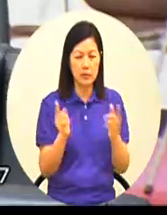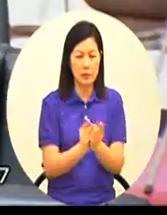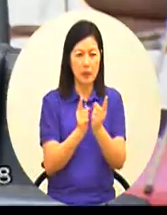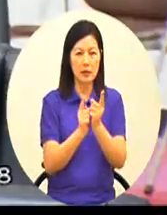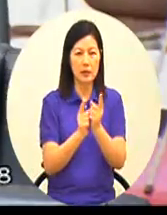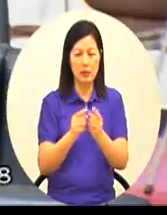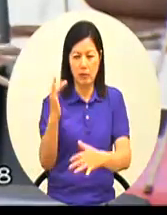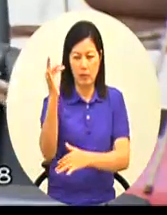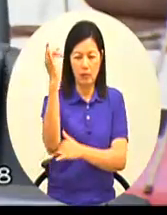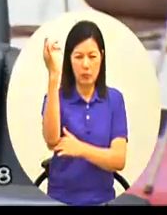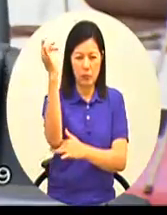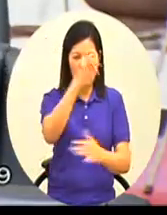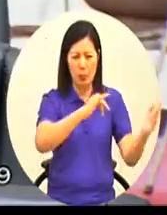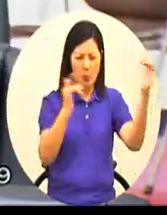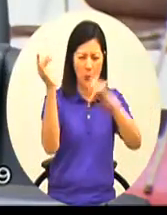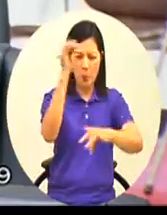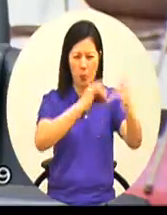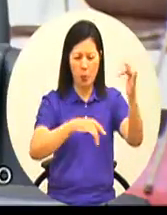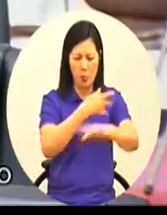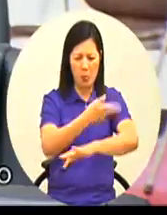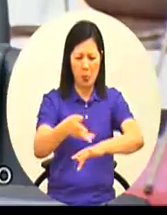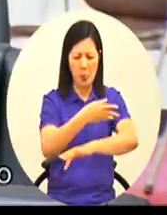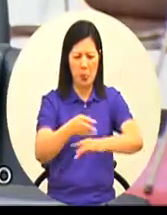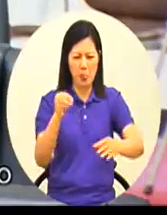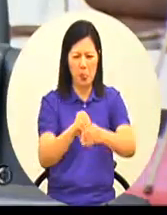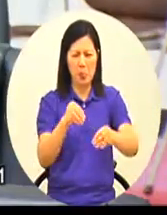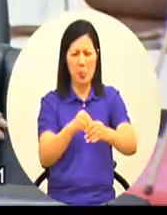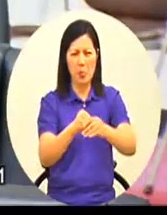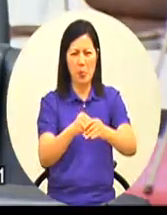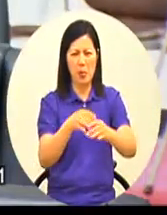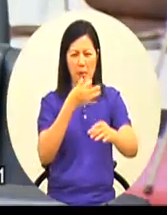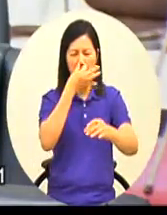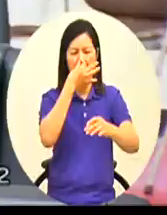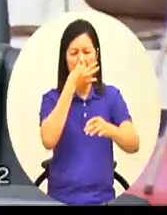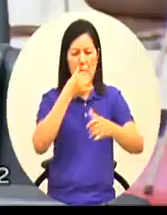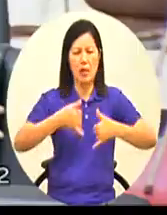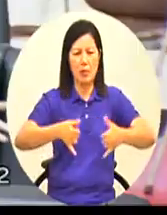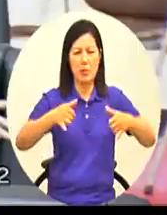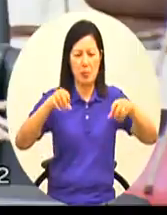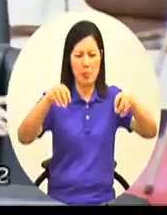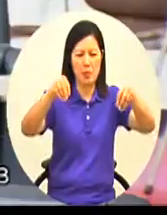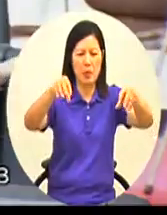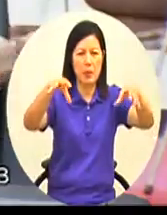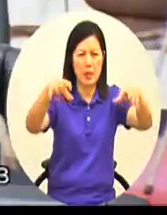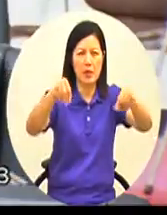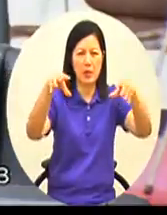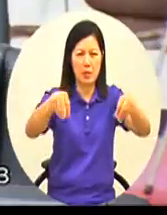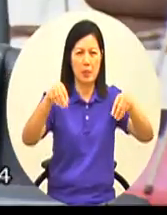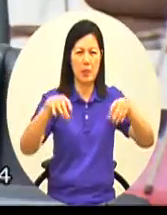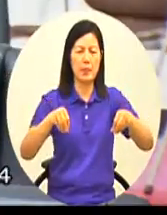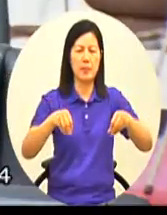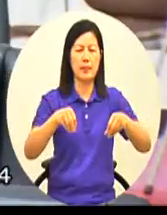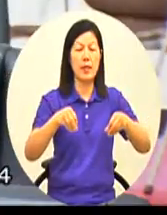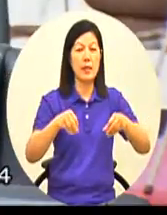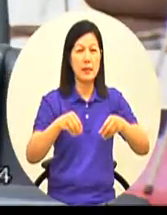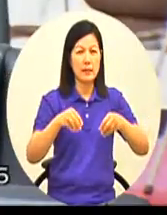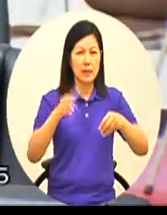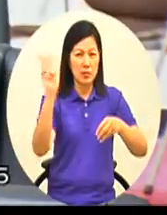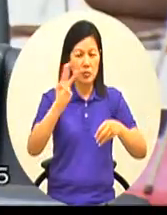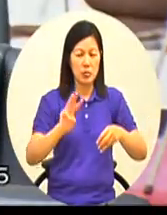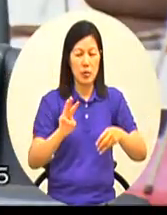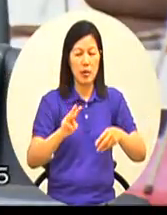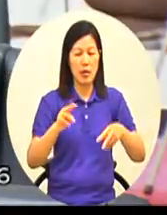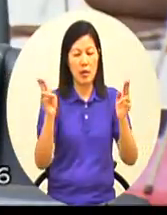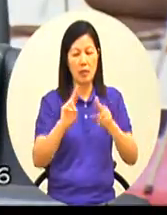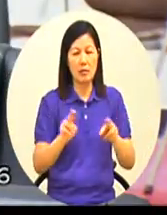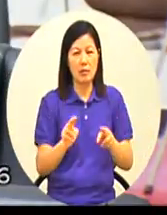树啊倒很多啊，水沟不通啊，积水，路灯不通啊，电水都没有啊哈。你知道最忙的是谁